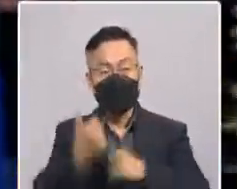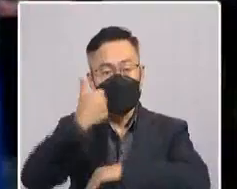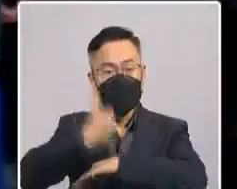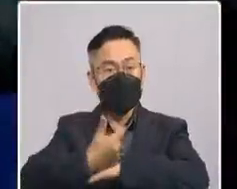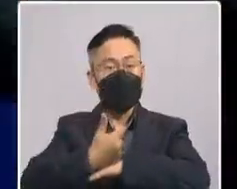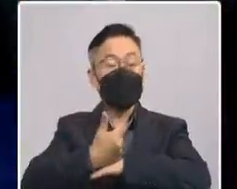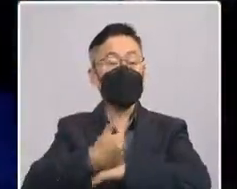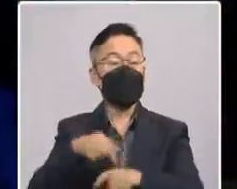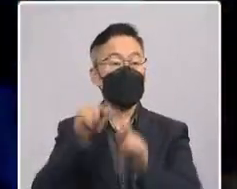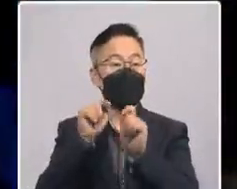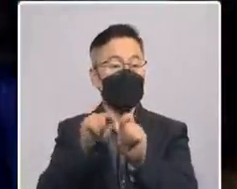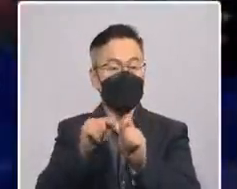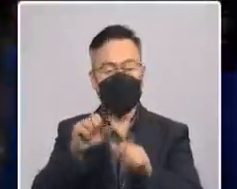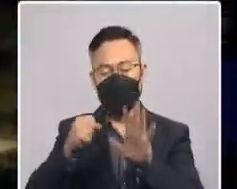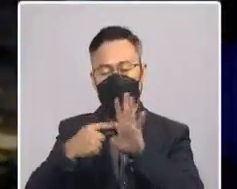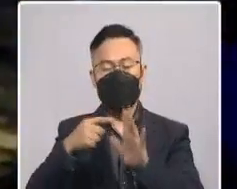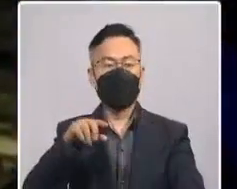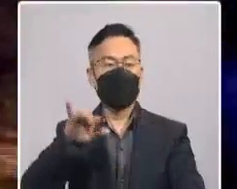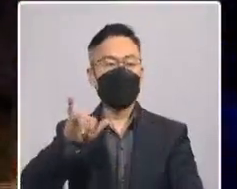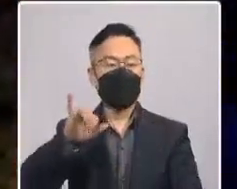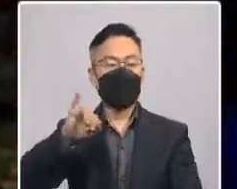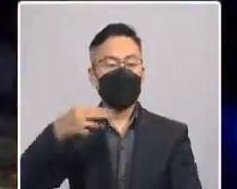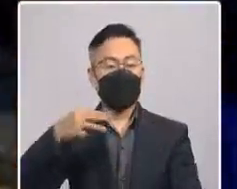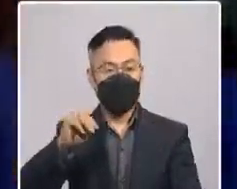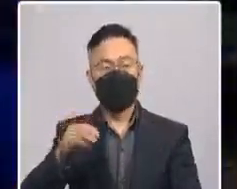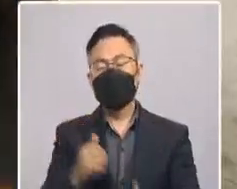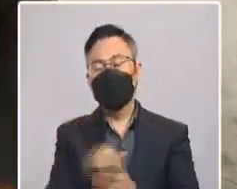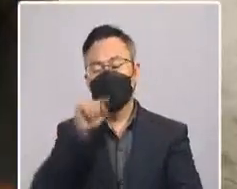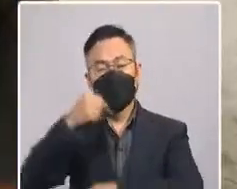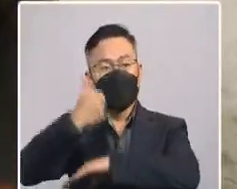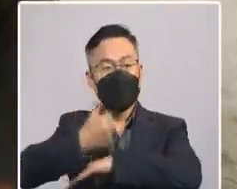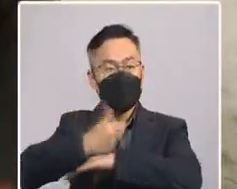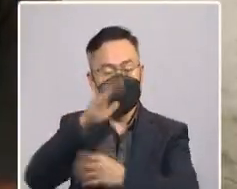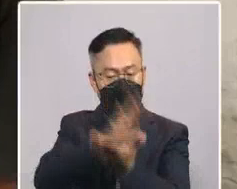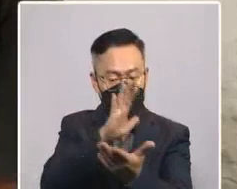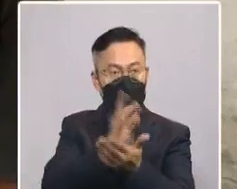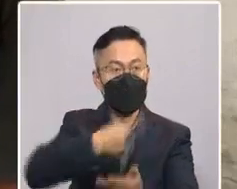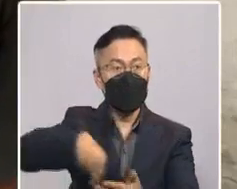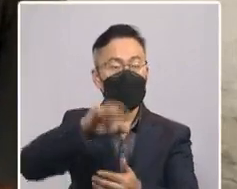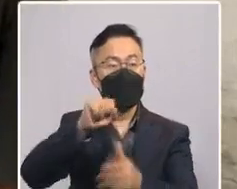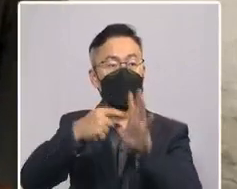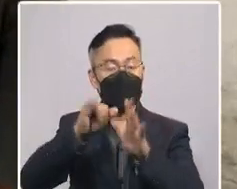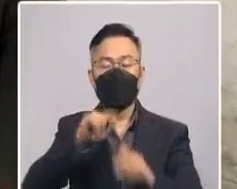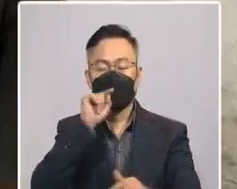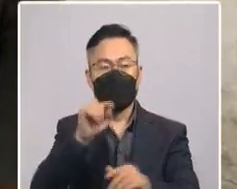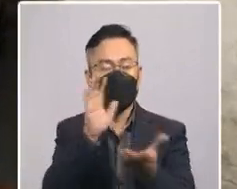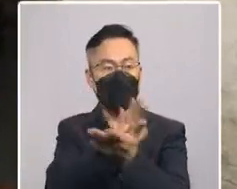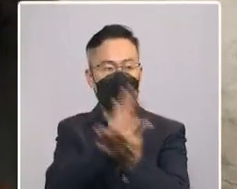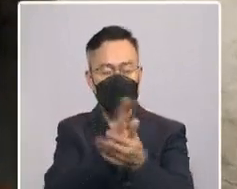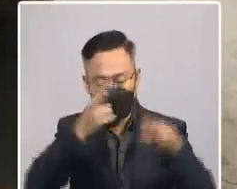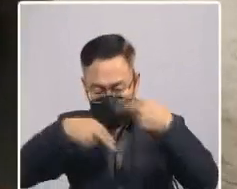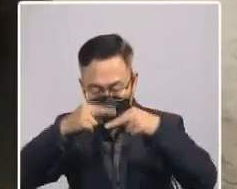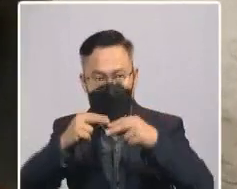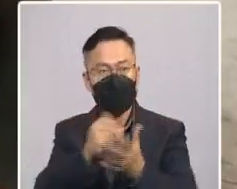การของสำนักงานเขตสายไหมก็บอกว่าประสานสั่งการไปยังผู้อำนวยการสถานศึกษาในพื้นที่เขตสายไหมทั้งหมดเลยนะครับให้ตรวจสอบ